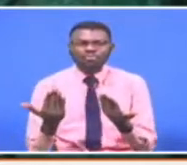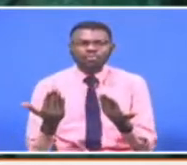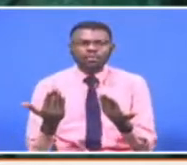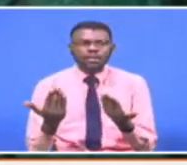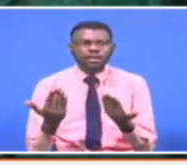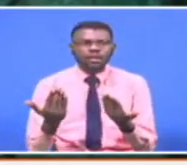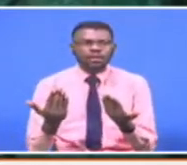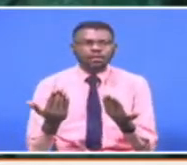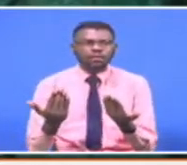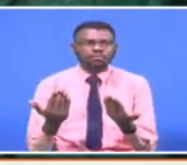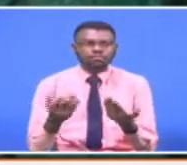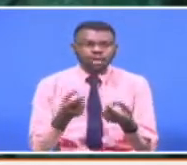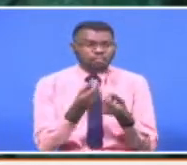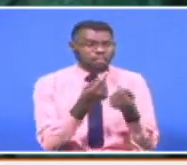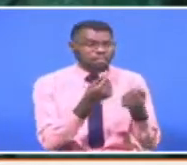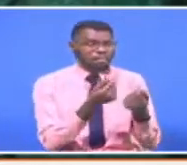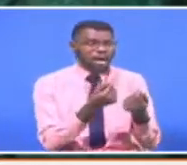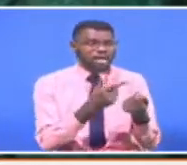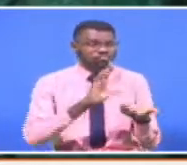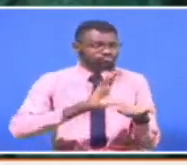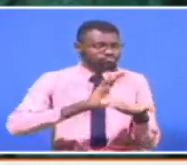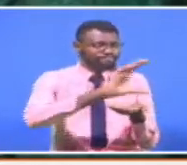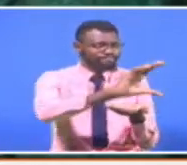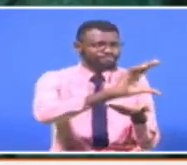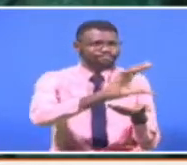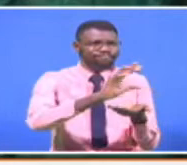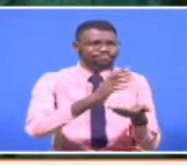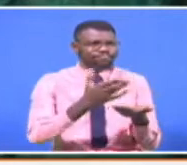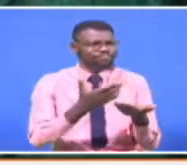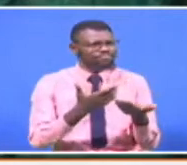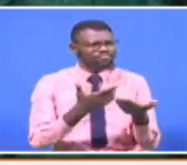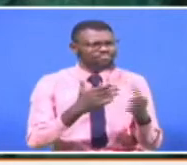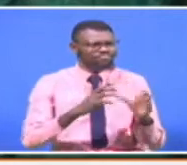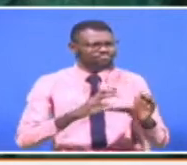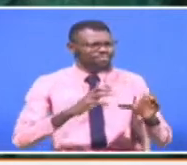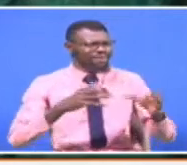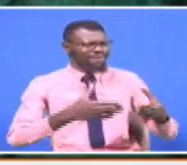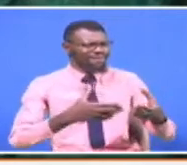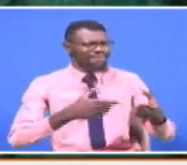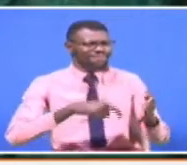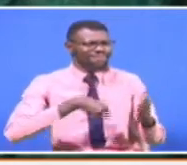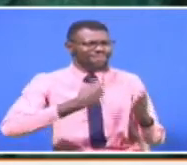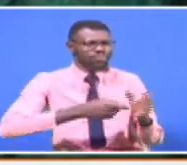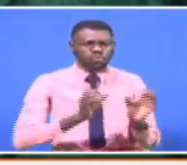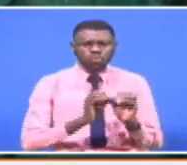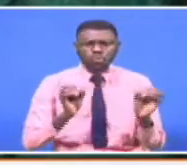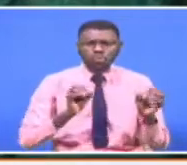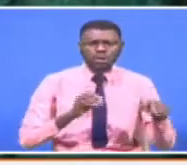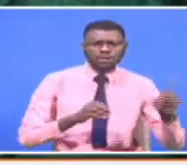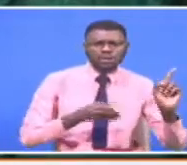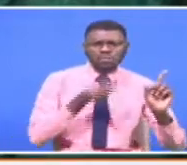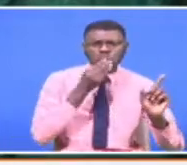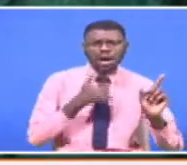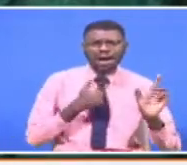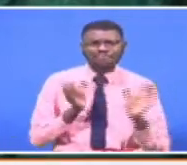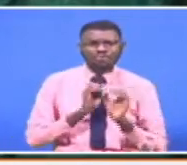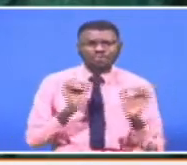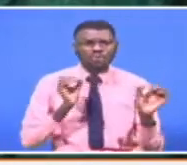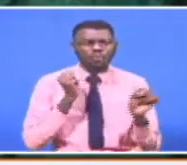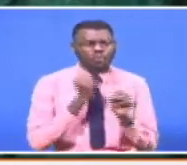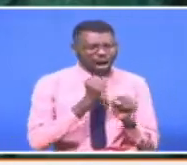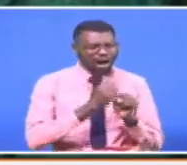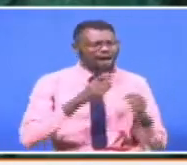sio kwenda kupatiana pesa ya subsidy kwa mila. Mila hana chakula. Mila ni mtu ya